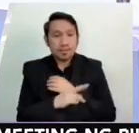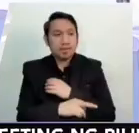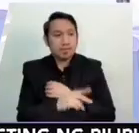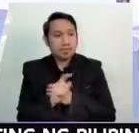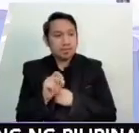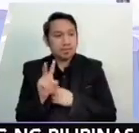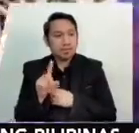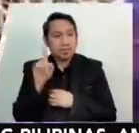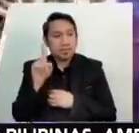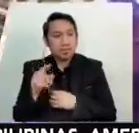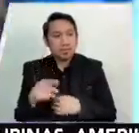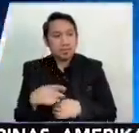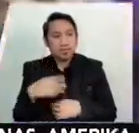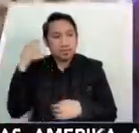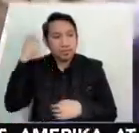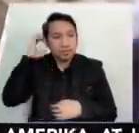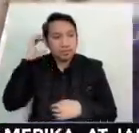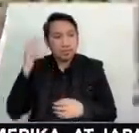Mindanao.